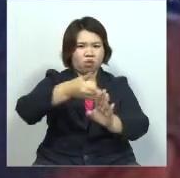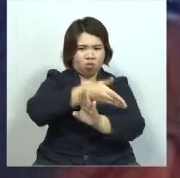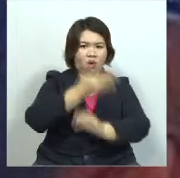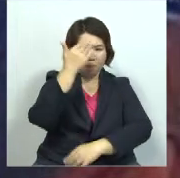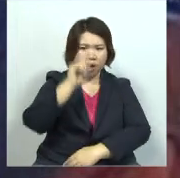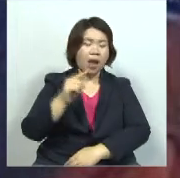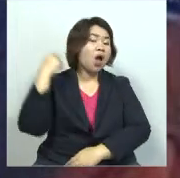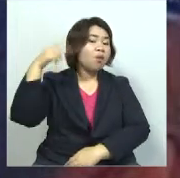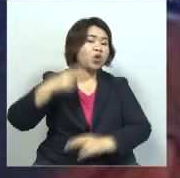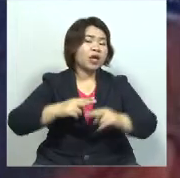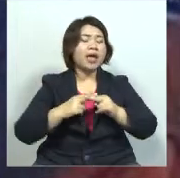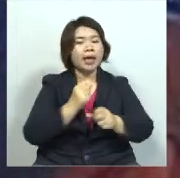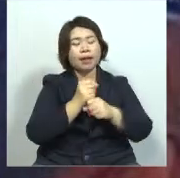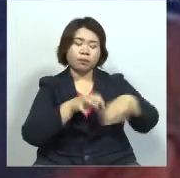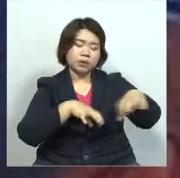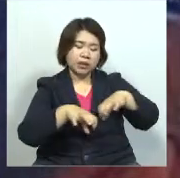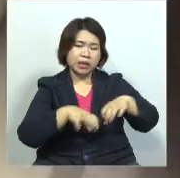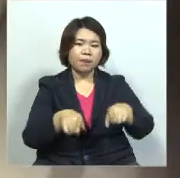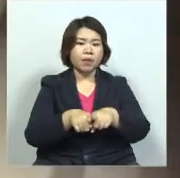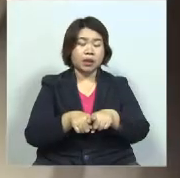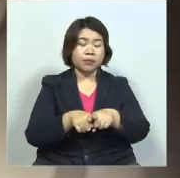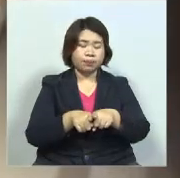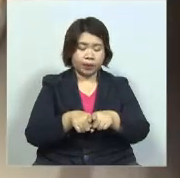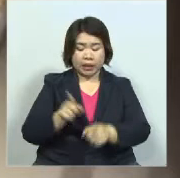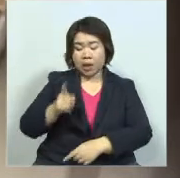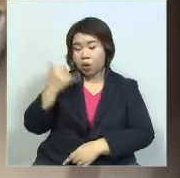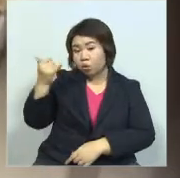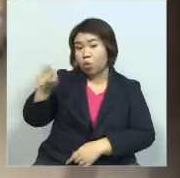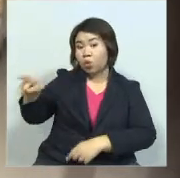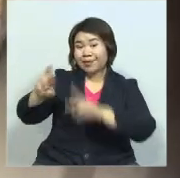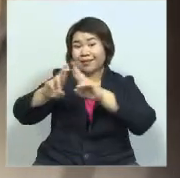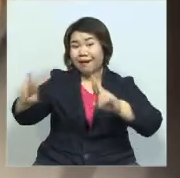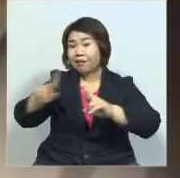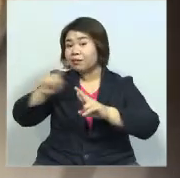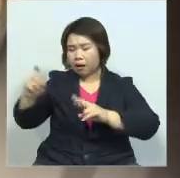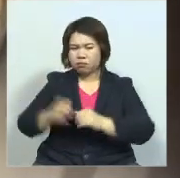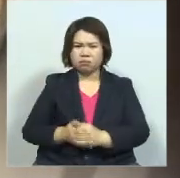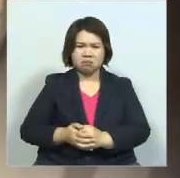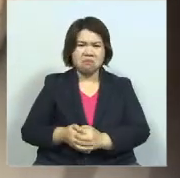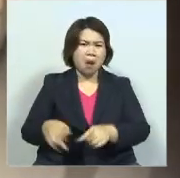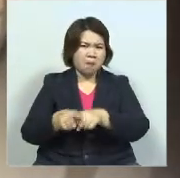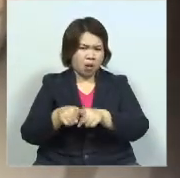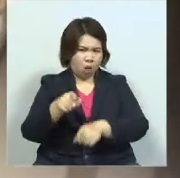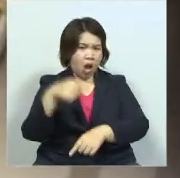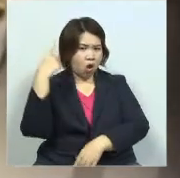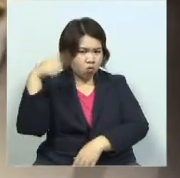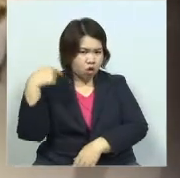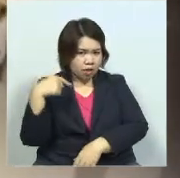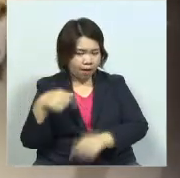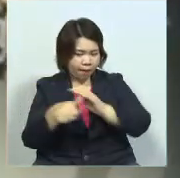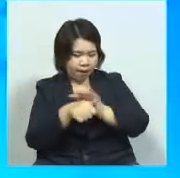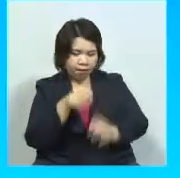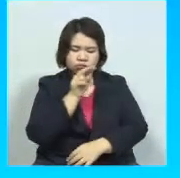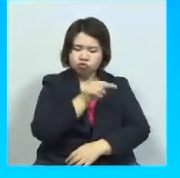ให้ผู้หญิงเป็นคนลงม ือใช่คือโทรศัพท์ไปสอบถามผู้เสียหายเนี่ยเขาบอกว่าบางคนก็บอกว่ามาดูลาดเราไว้ก่อนแล้วม